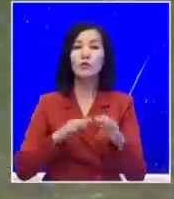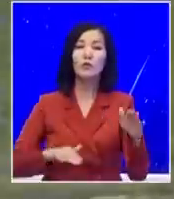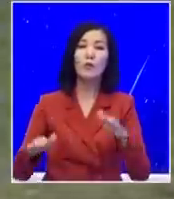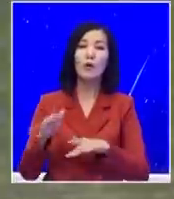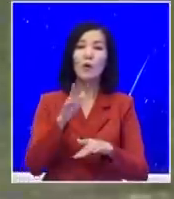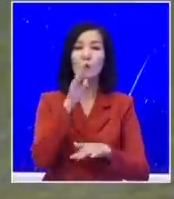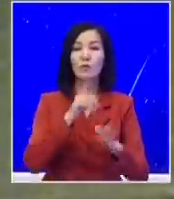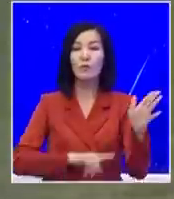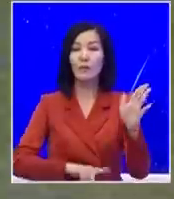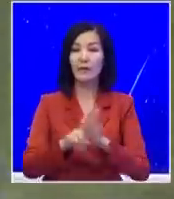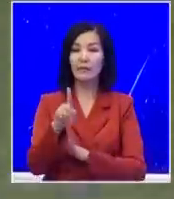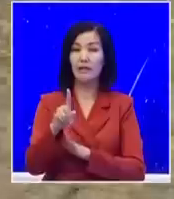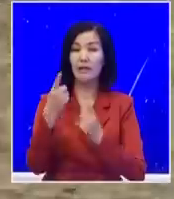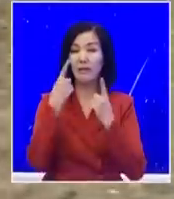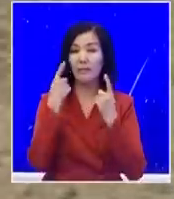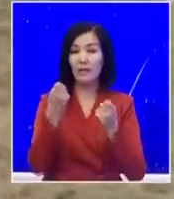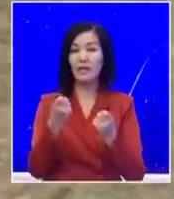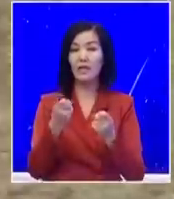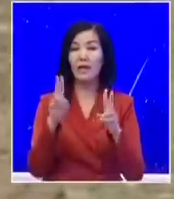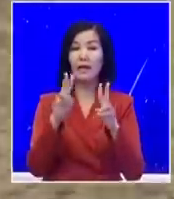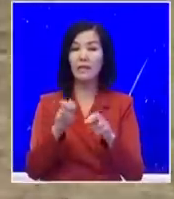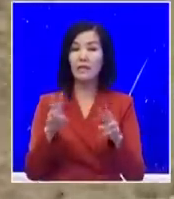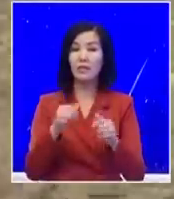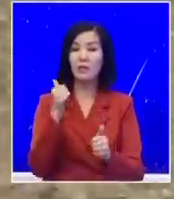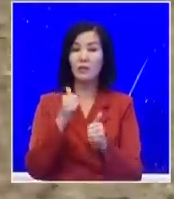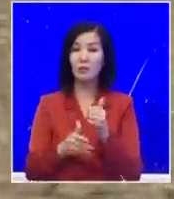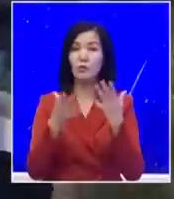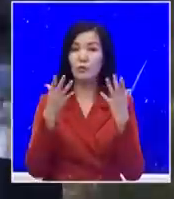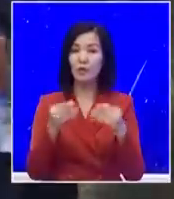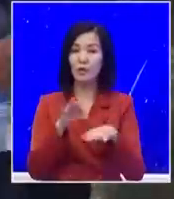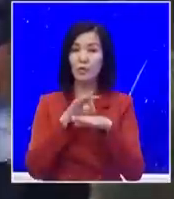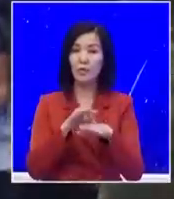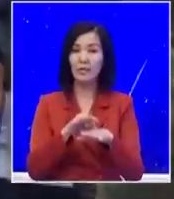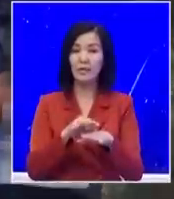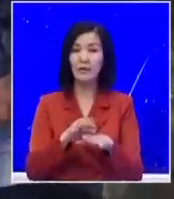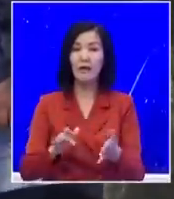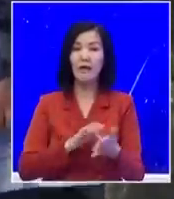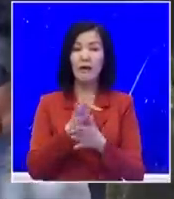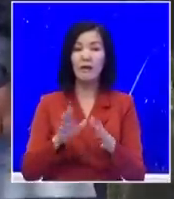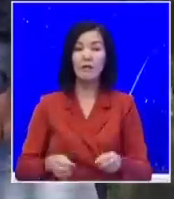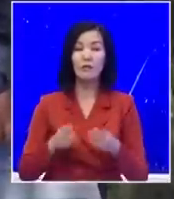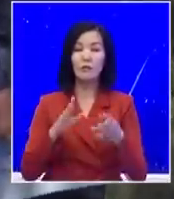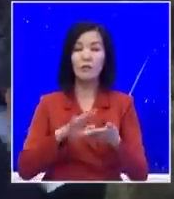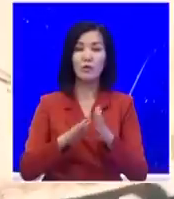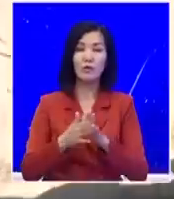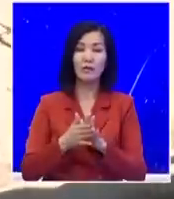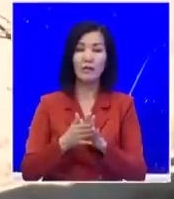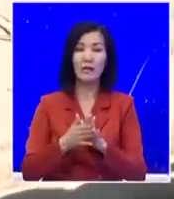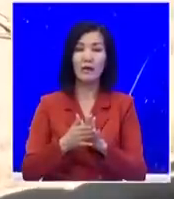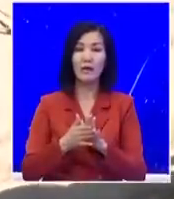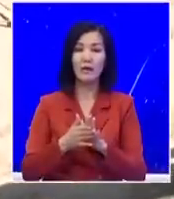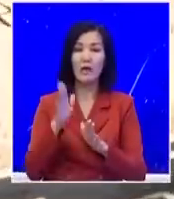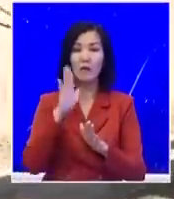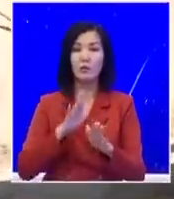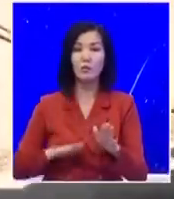маусымы басталғаны белгілі. Сол себепті мұндай тексеру рейттері күн сайын өткізіледі. Қалалық төтенше жағдай басқармасы мамандары ірілі ұсақты